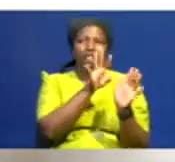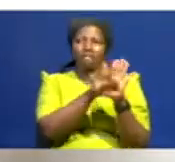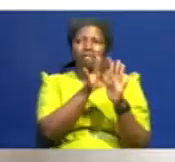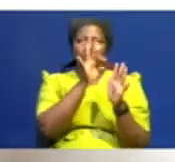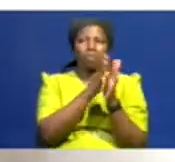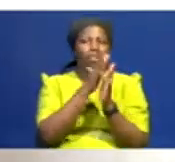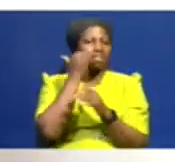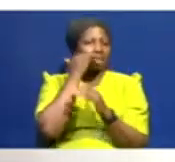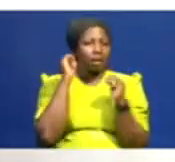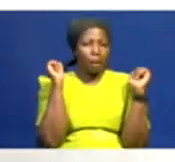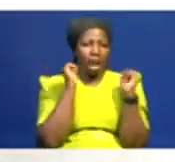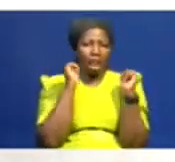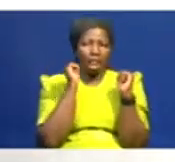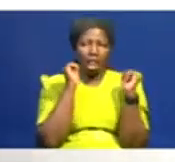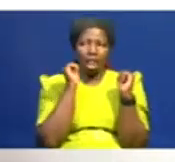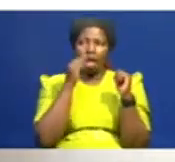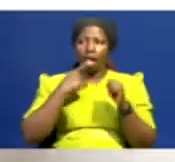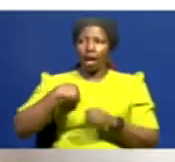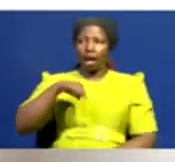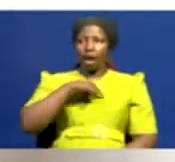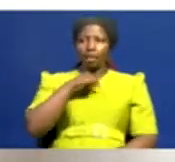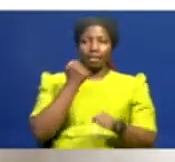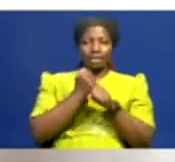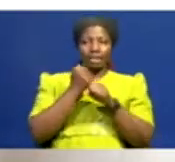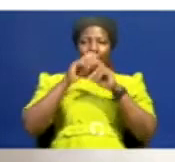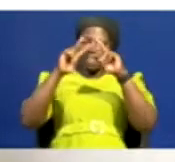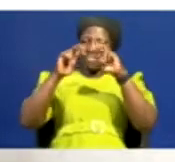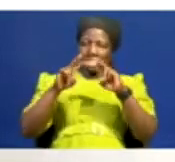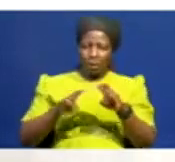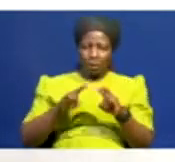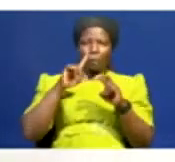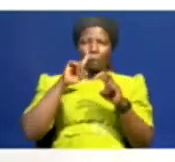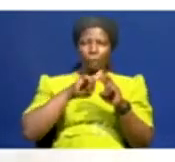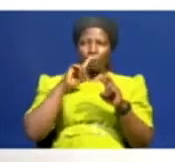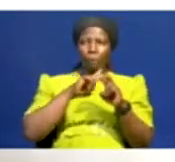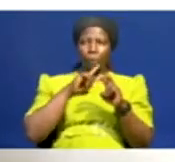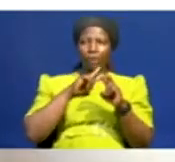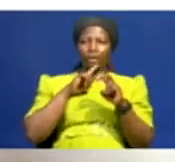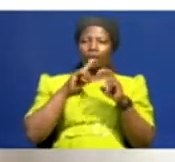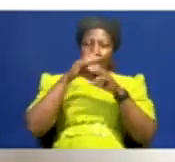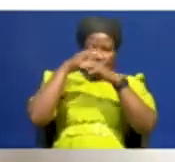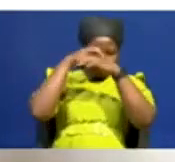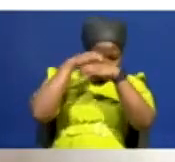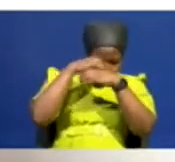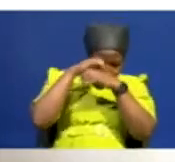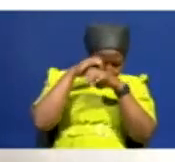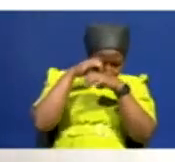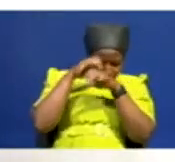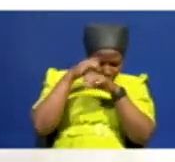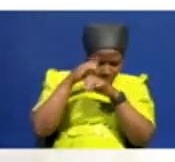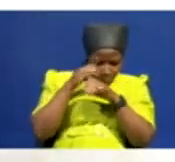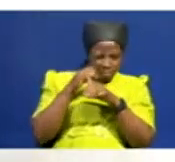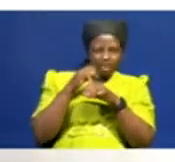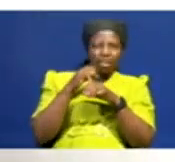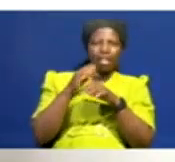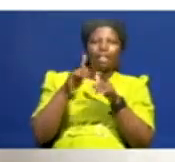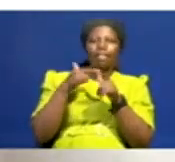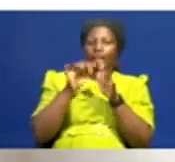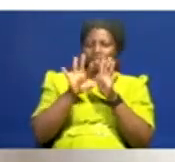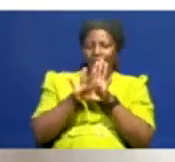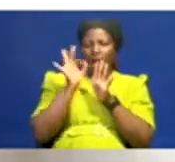did thorough investigations, laboratory investigations, and we found out